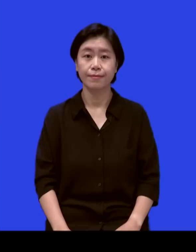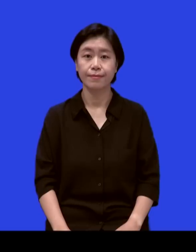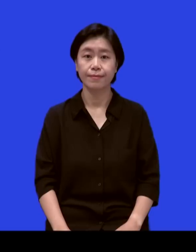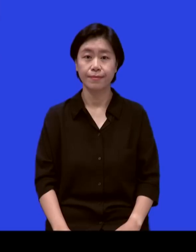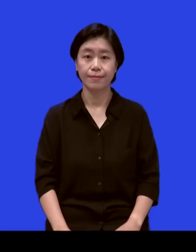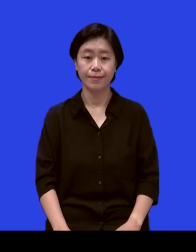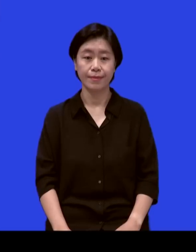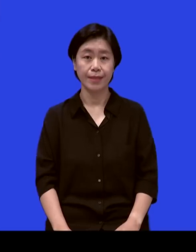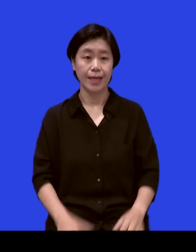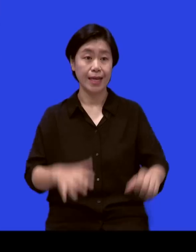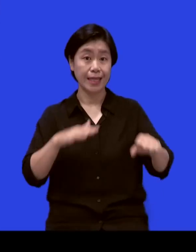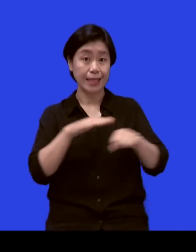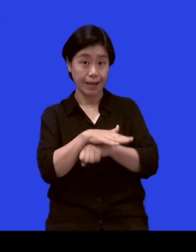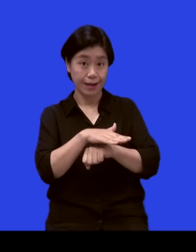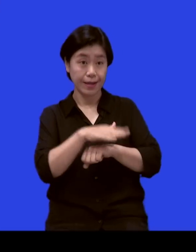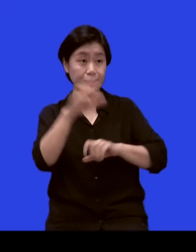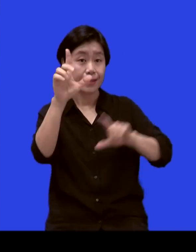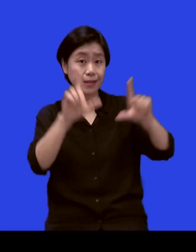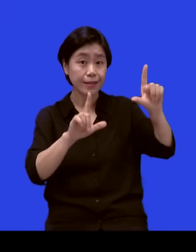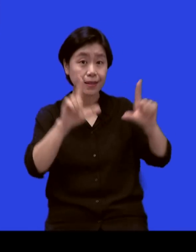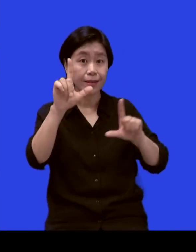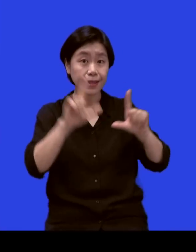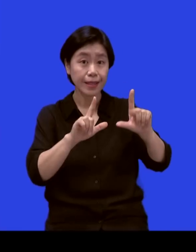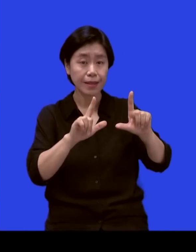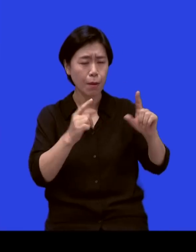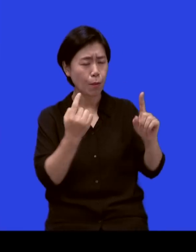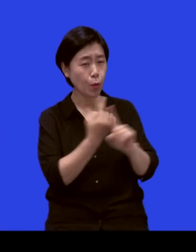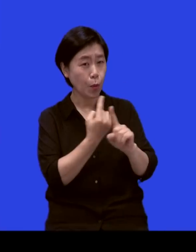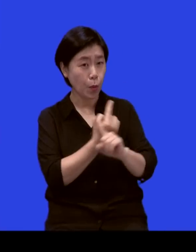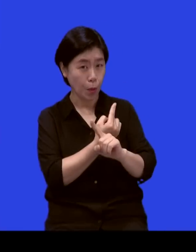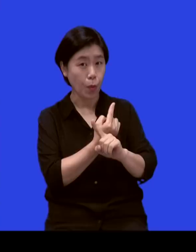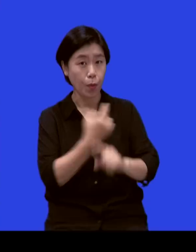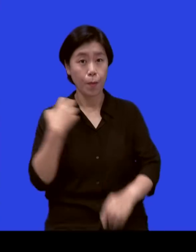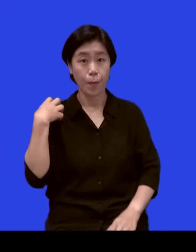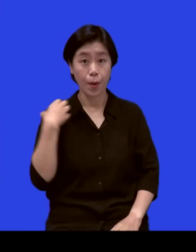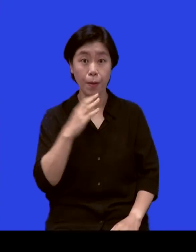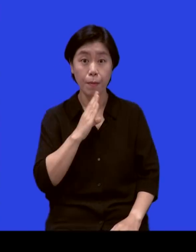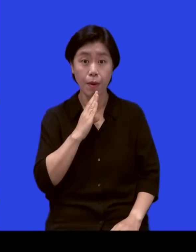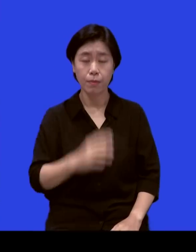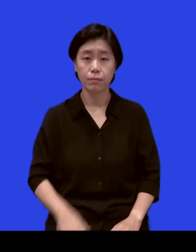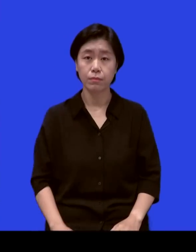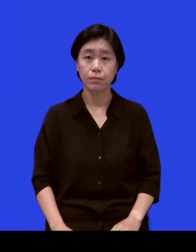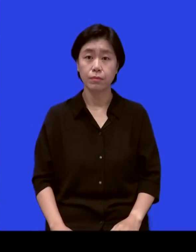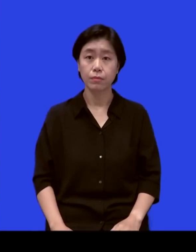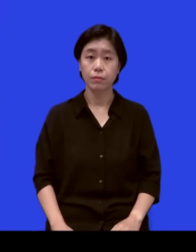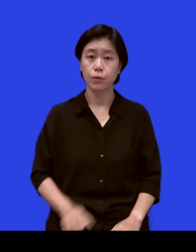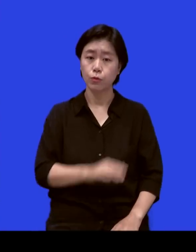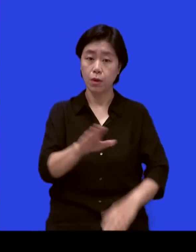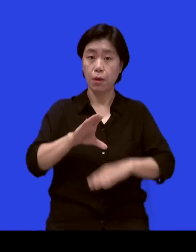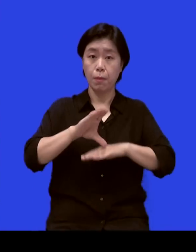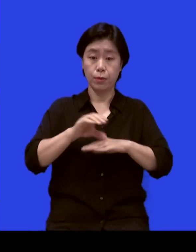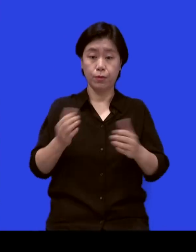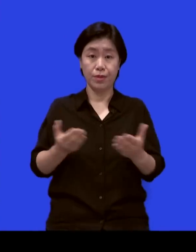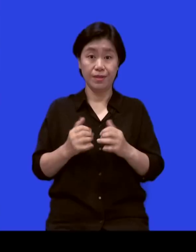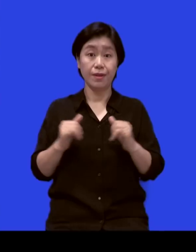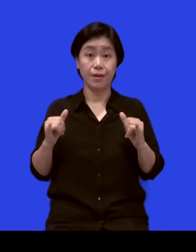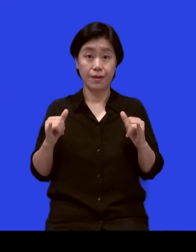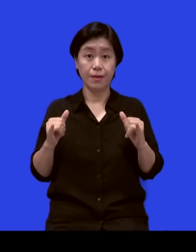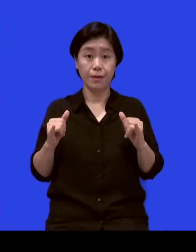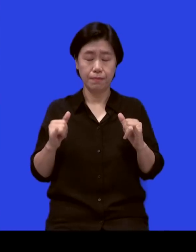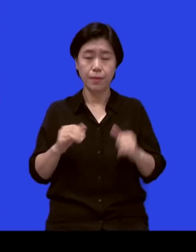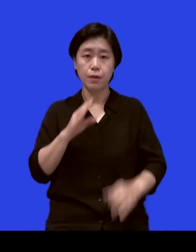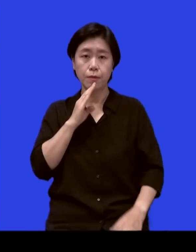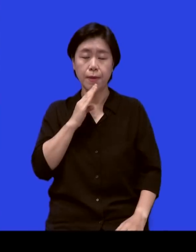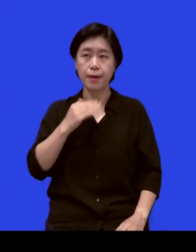스타일 디렉터라고 오. 저희가 네. 소개받았는데 스타일 디렉터 하면 어떻습니까? 우리 방송하는 사람들이 사실 범균 씨도 이렇게 캐릭터가 중요하잖아요.